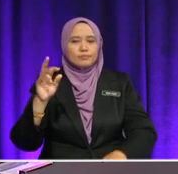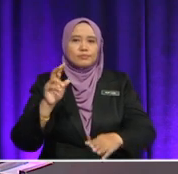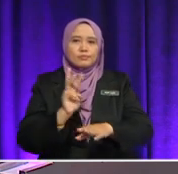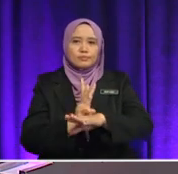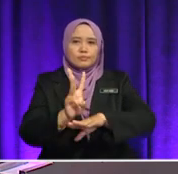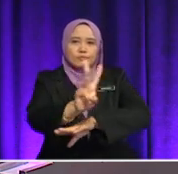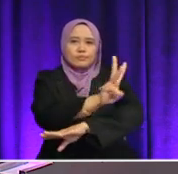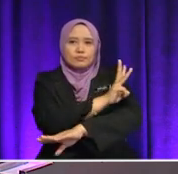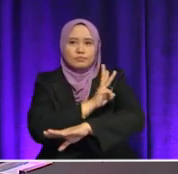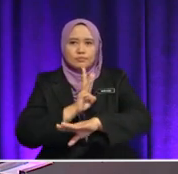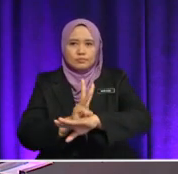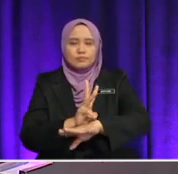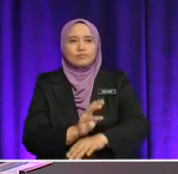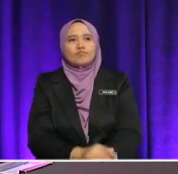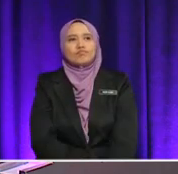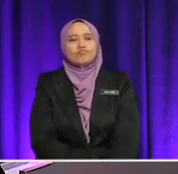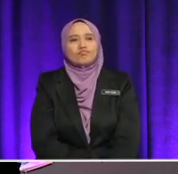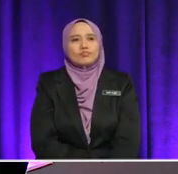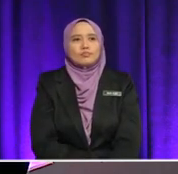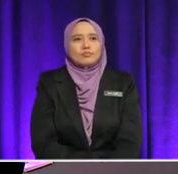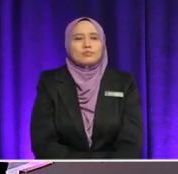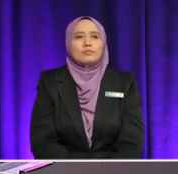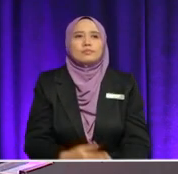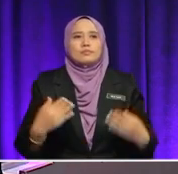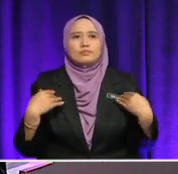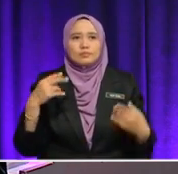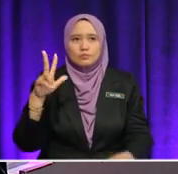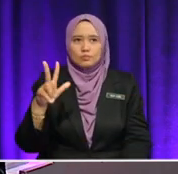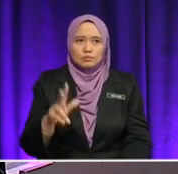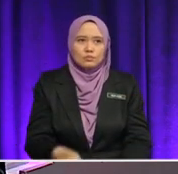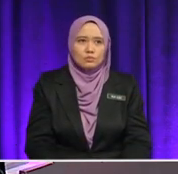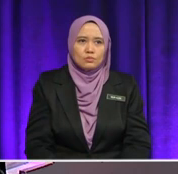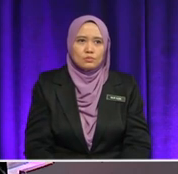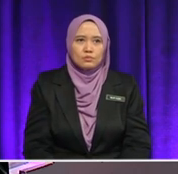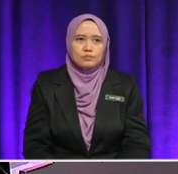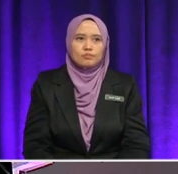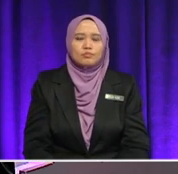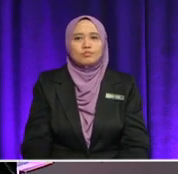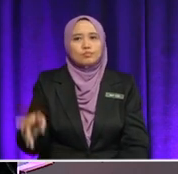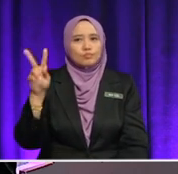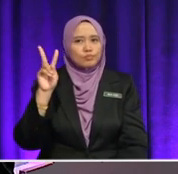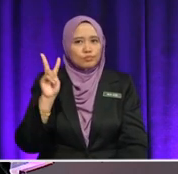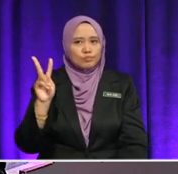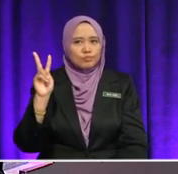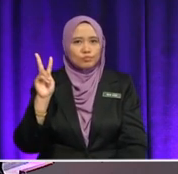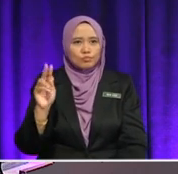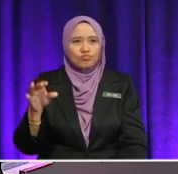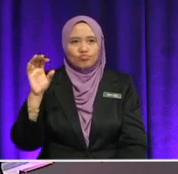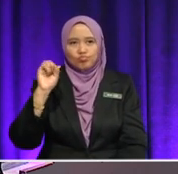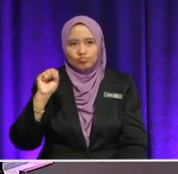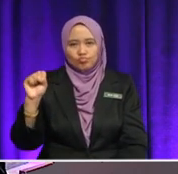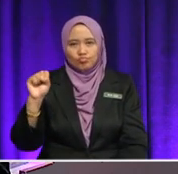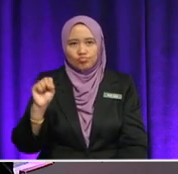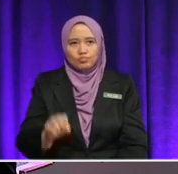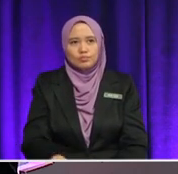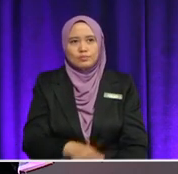Oke jadi lokasi kita boleh ingat 2 yang pertama kucing yang kedua sibuk